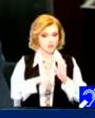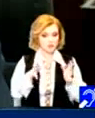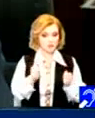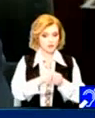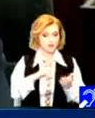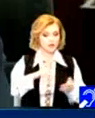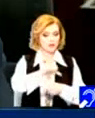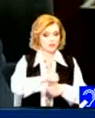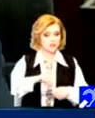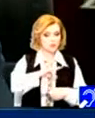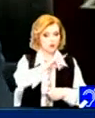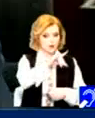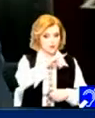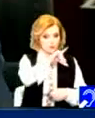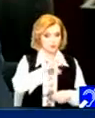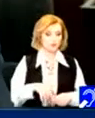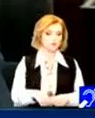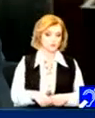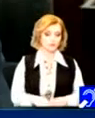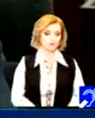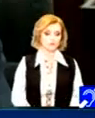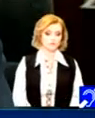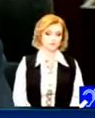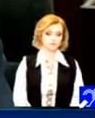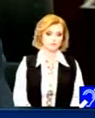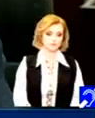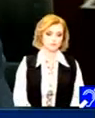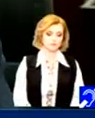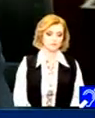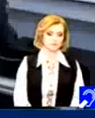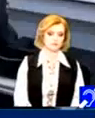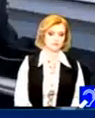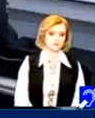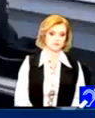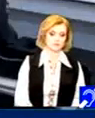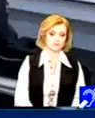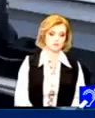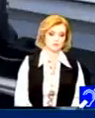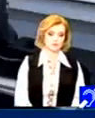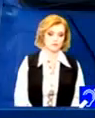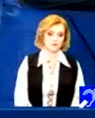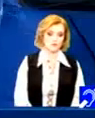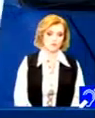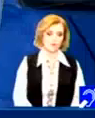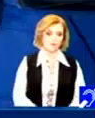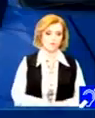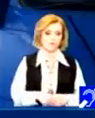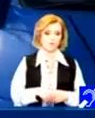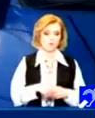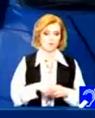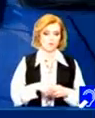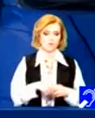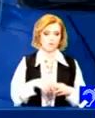controlul frontierei de stat, situația financiară economică dificilă în regiune, reliefful și așezarea favorabilă a localităților